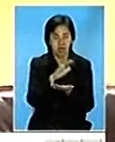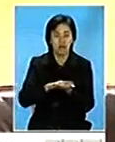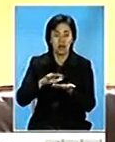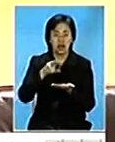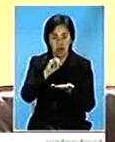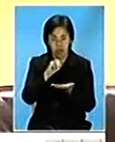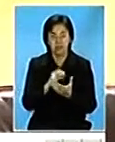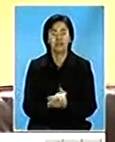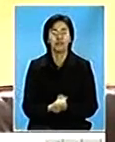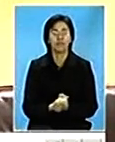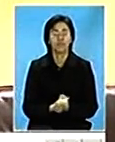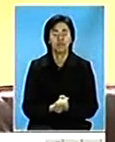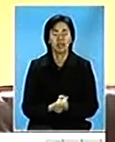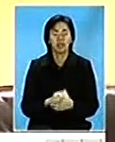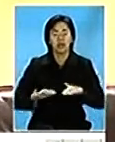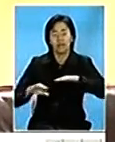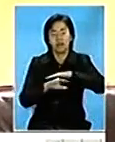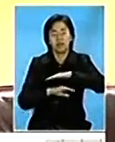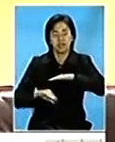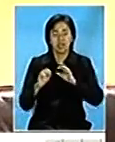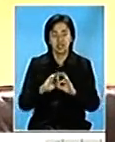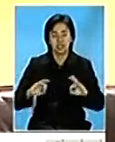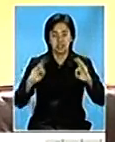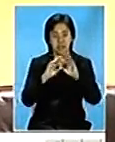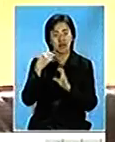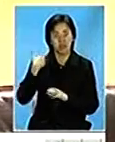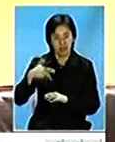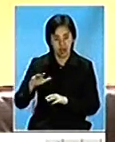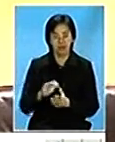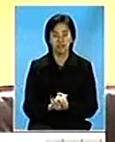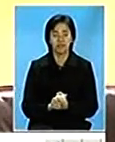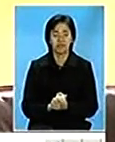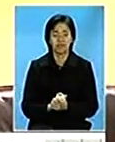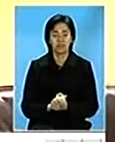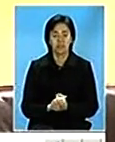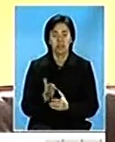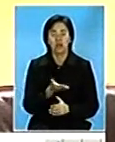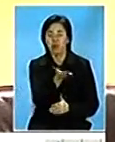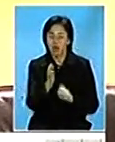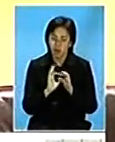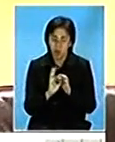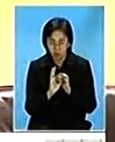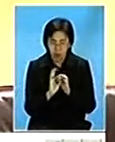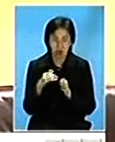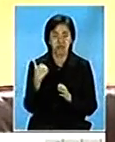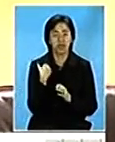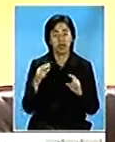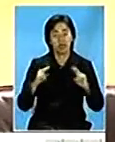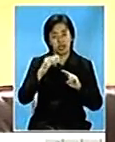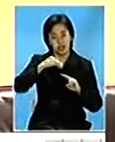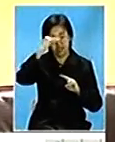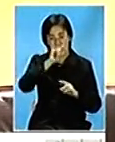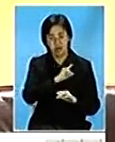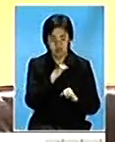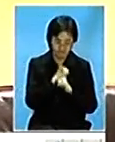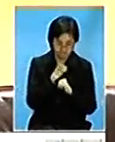ซึ่งเป็นรากฐานแก่นแท้อยู่แล้วนะครับที่ท่านได้มีความเป็นห่วงเป็นใหญ่ฉะนั้นกระทรวงศึกษาก็จะรับไปดำเนิน